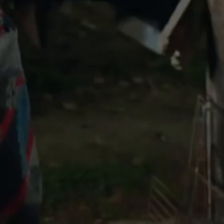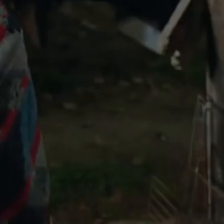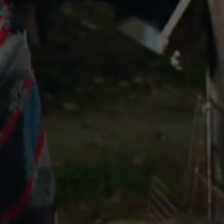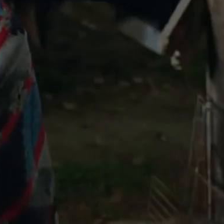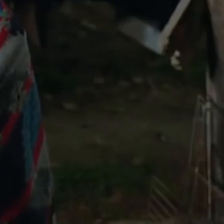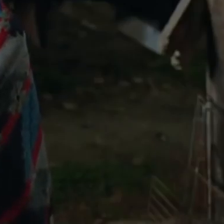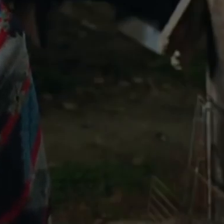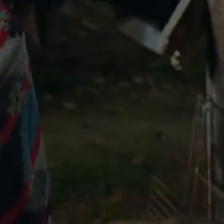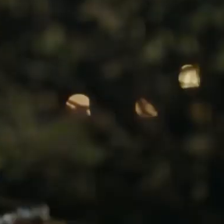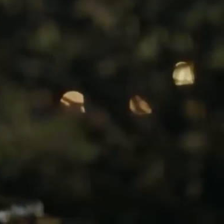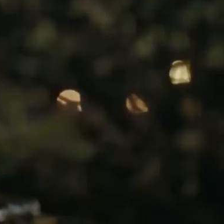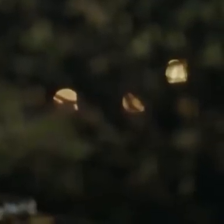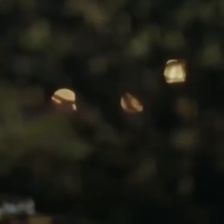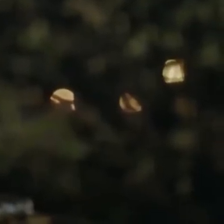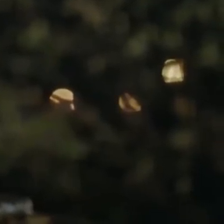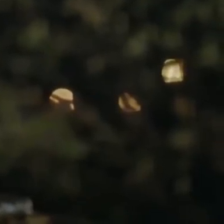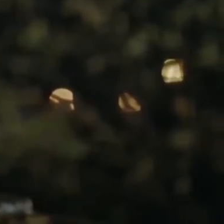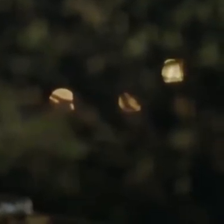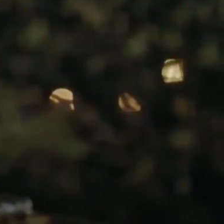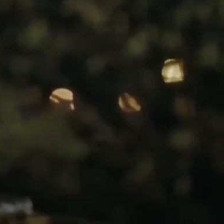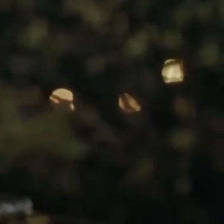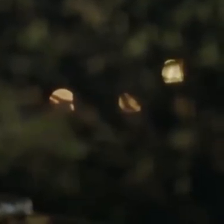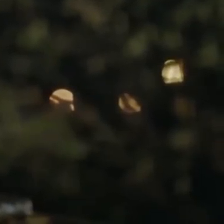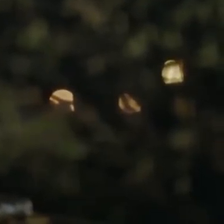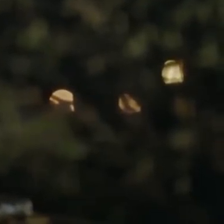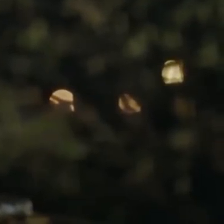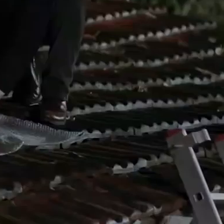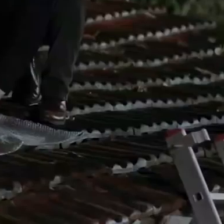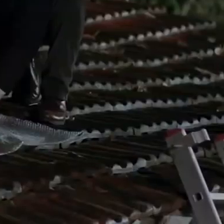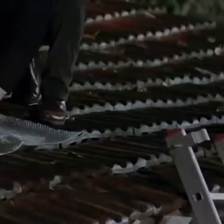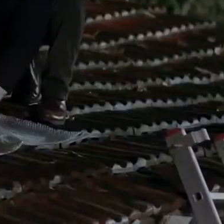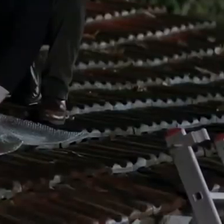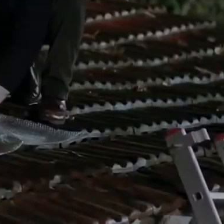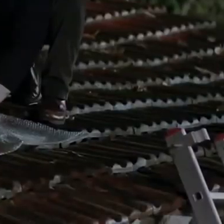sabitliyor. Cemil'le karısı hala aşağıda.